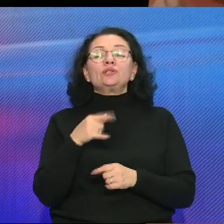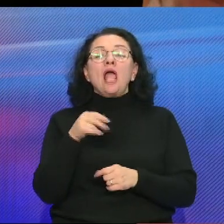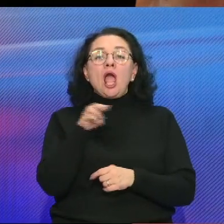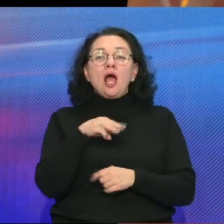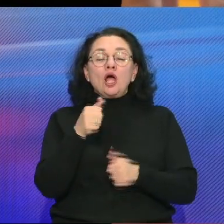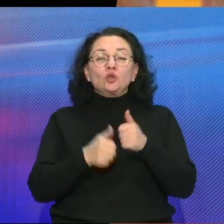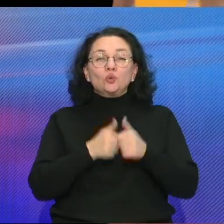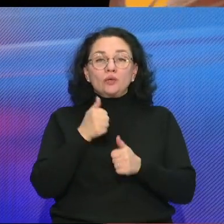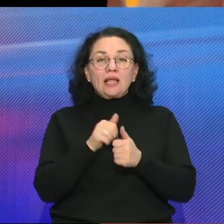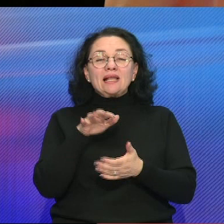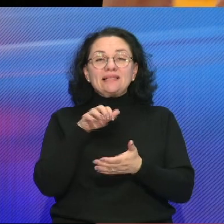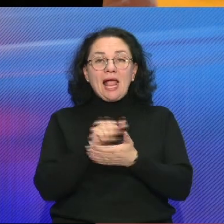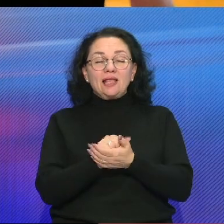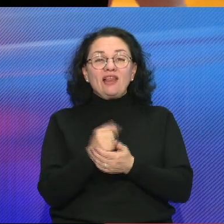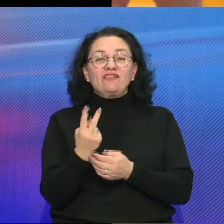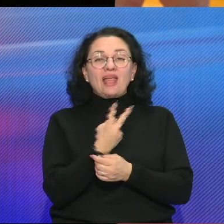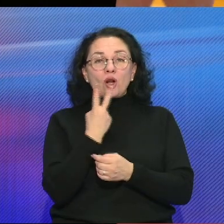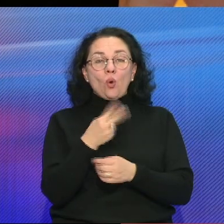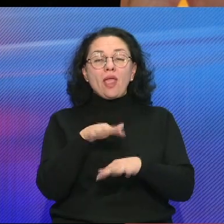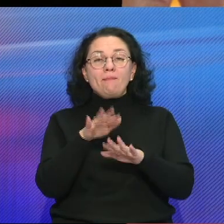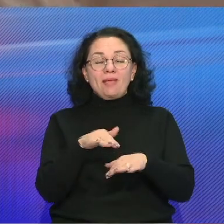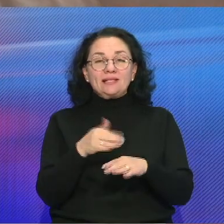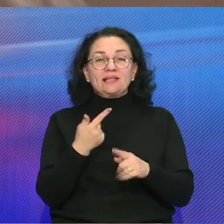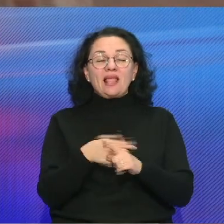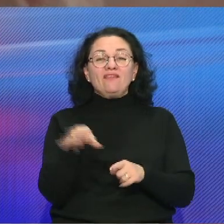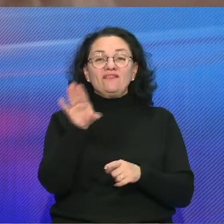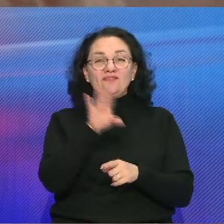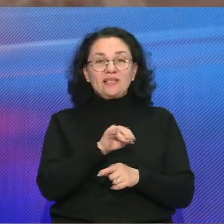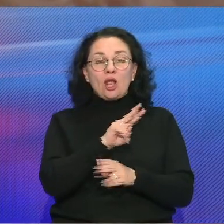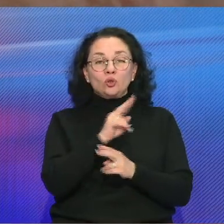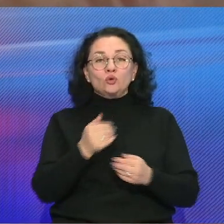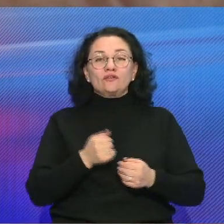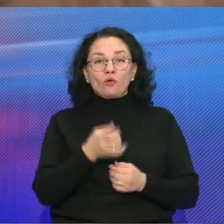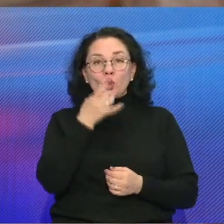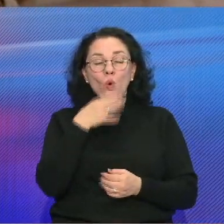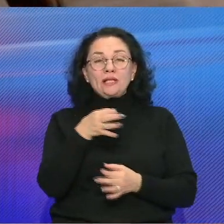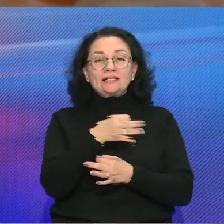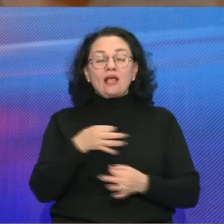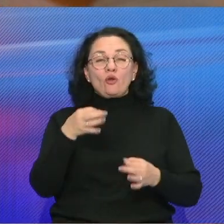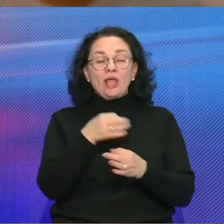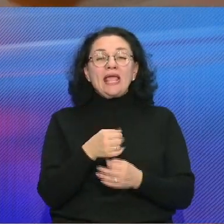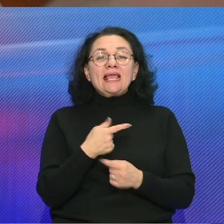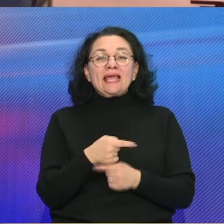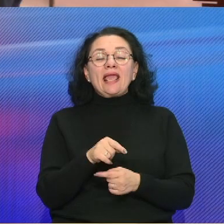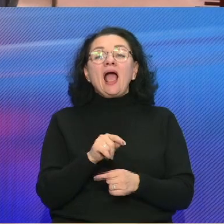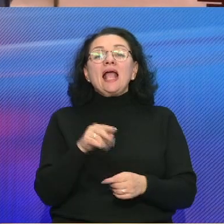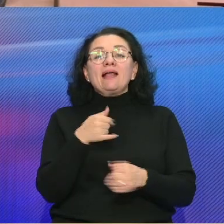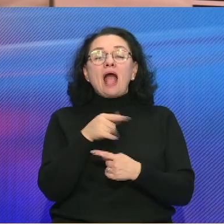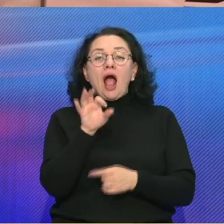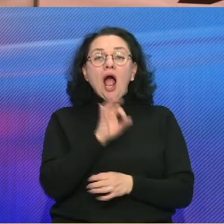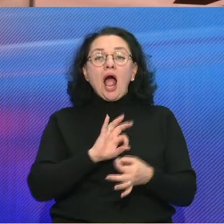заняла другое месца. Прадстаўніцы нашага рэгіёну таксама вызначыліся і на спартакіядзе сярод вучылішчаў алімпійскага